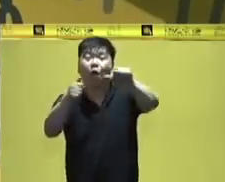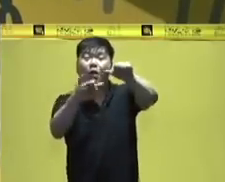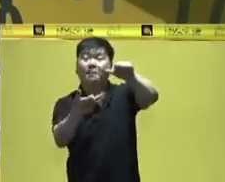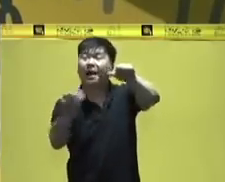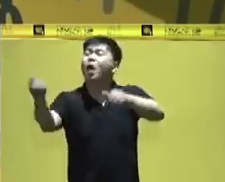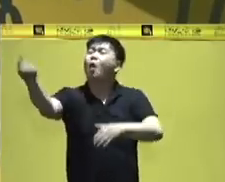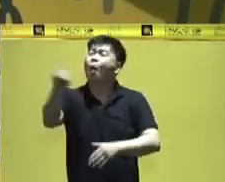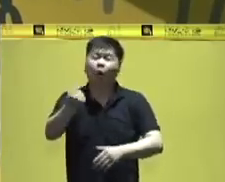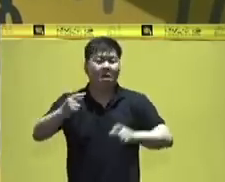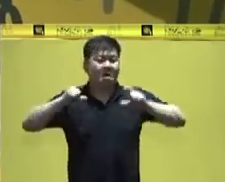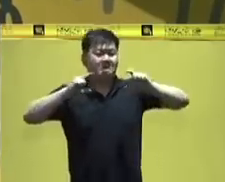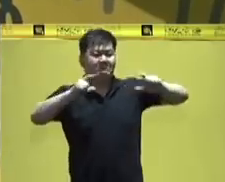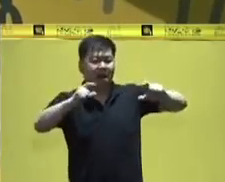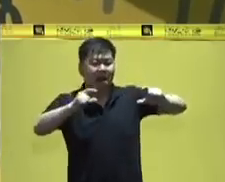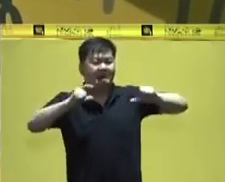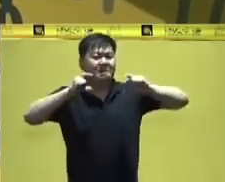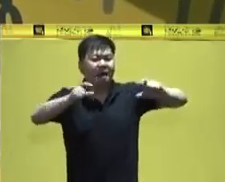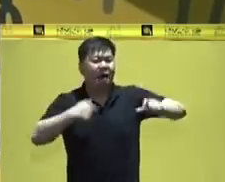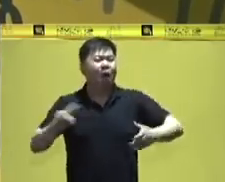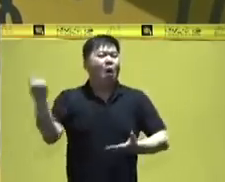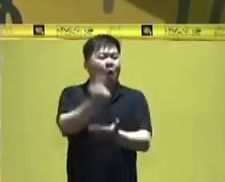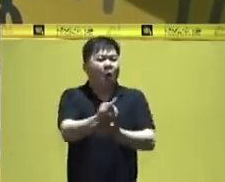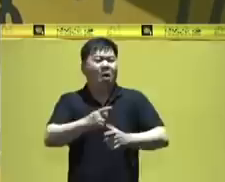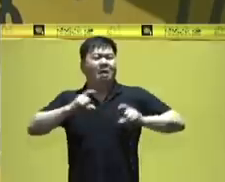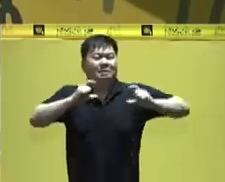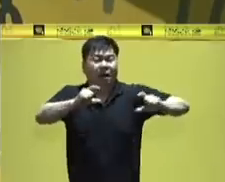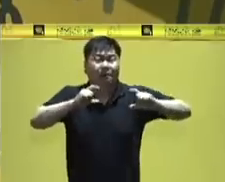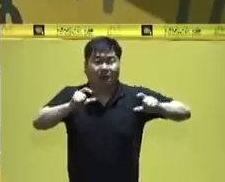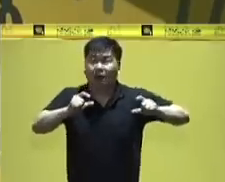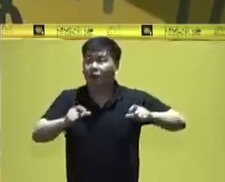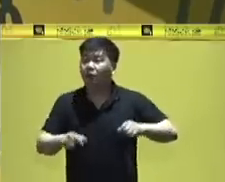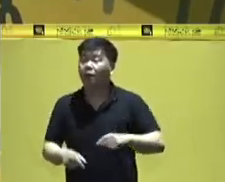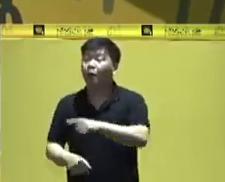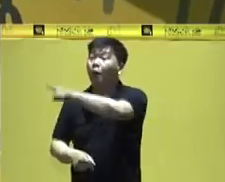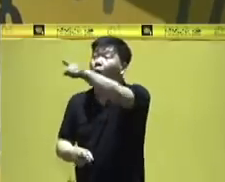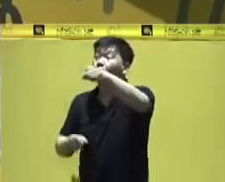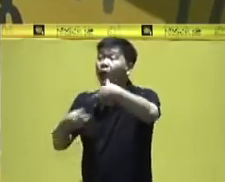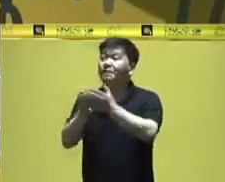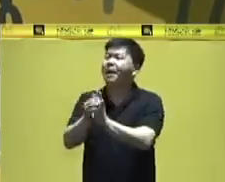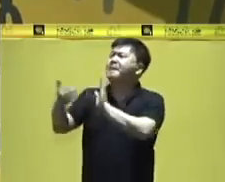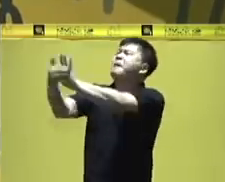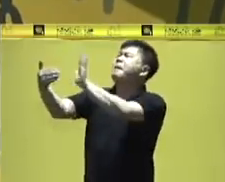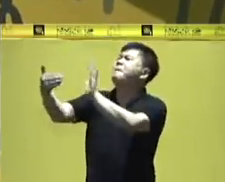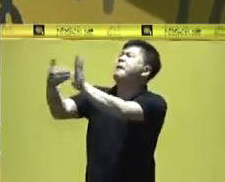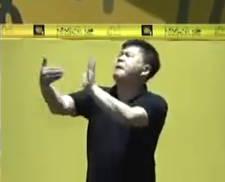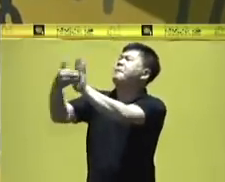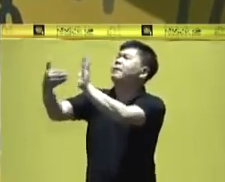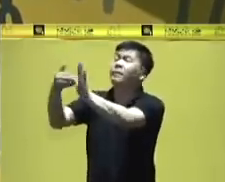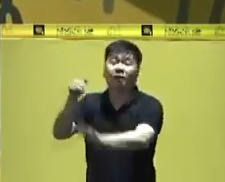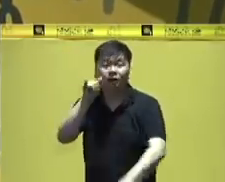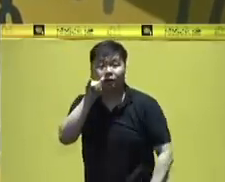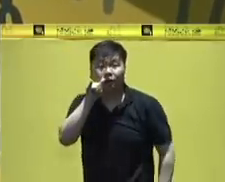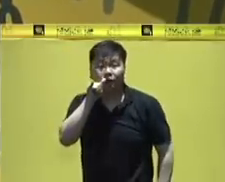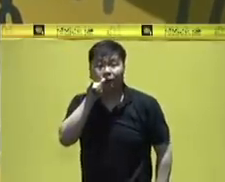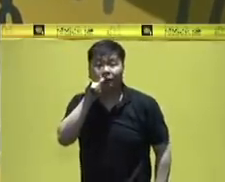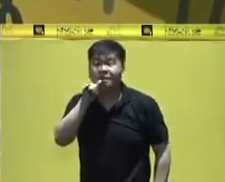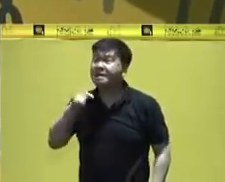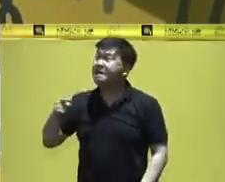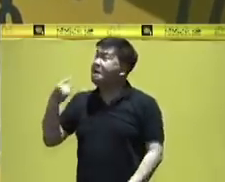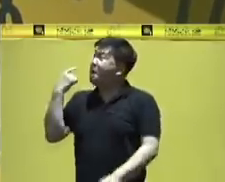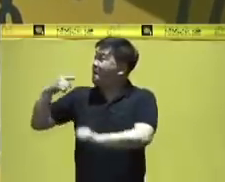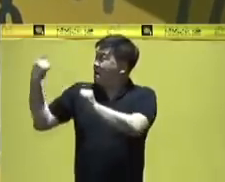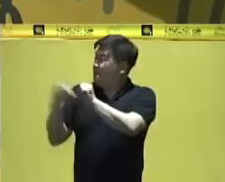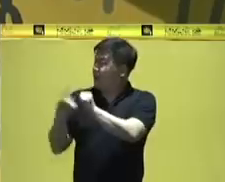오시겠다고 자꾸 그러신대잖아요. 여기 단체 분들이 오지 말라고 그러시잖아요. 막말